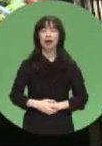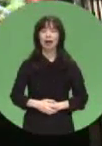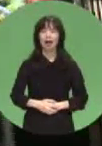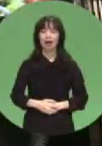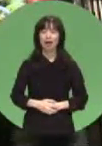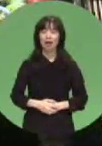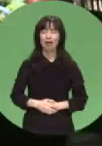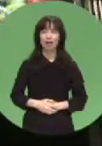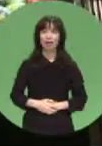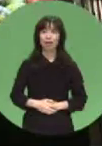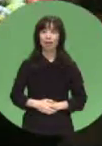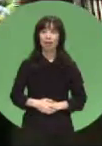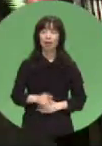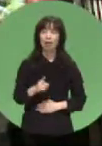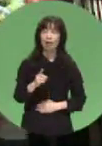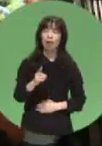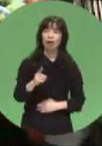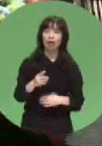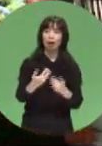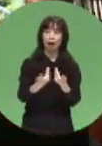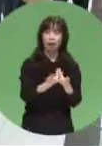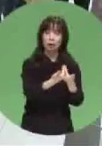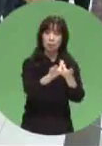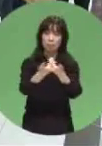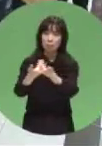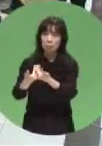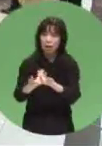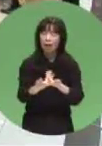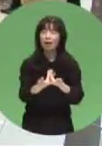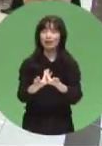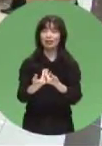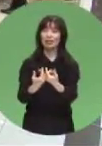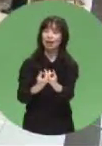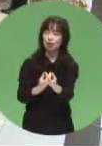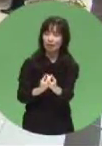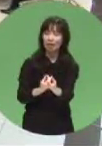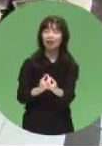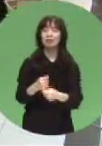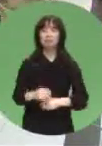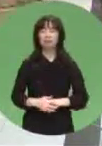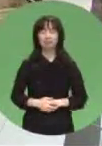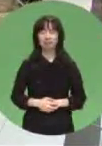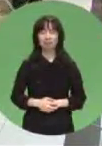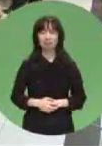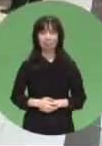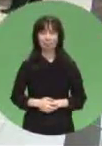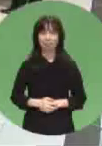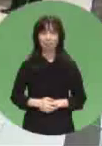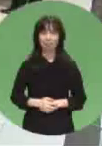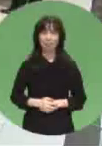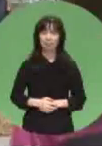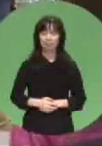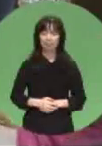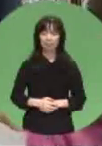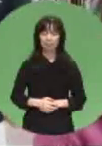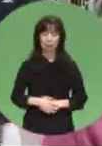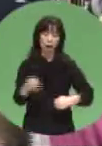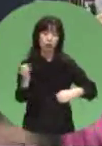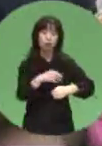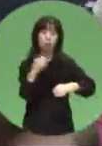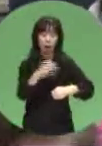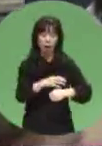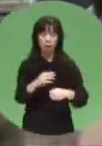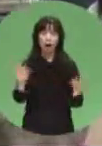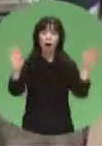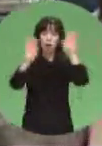中も人でにぎわってますよ。結構たくさんいらっしゃいます。 スーパーは夜遅